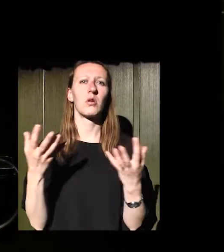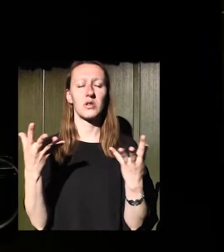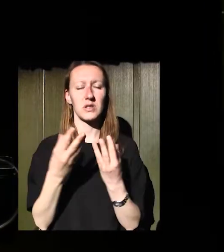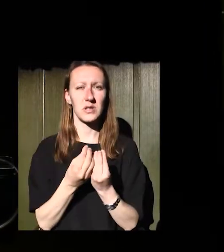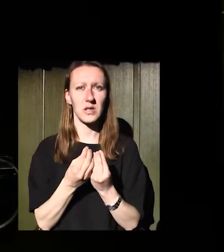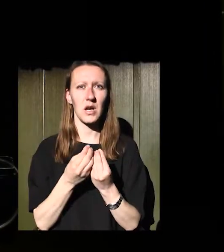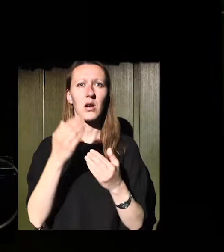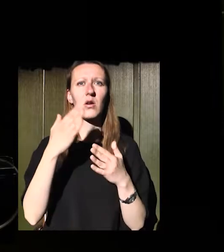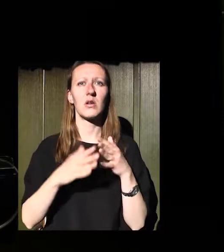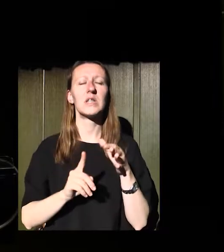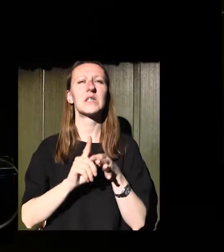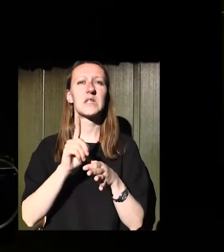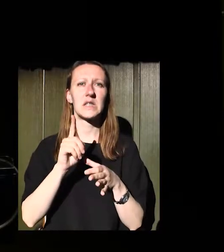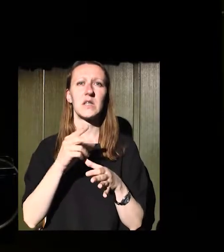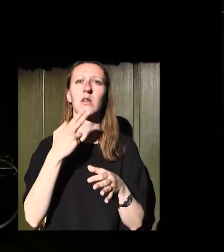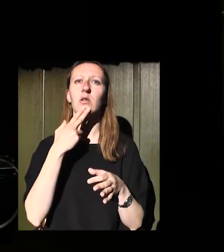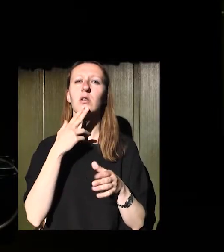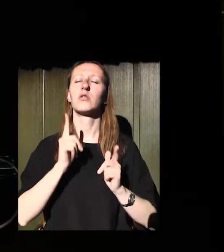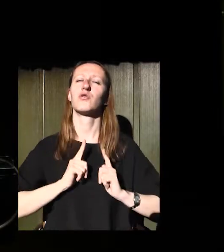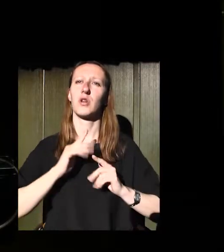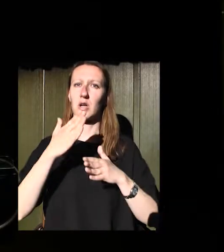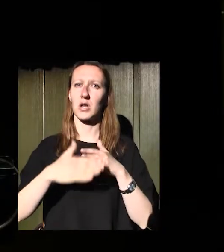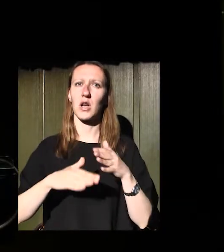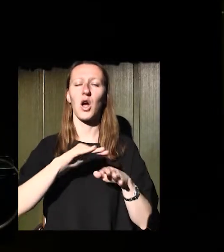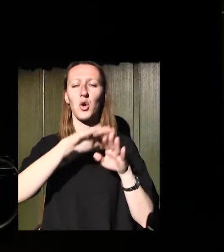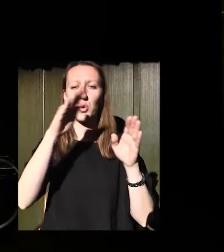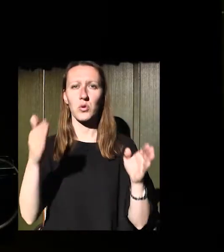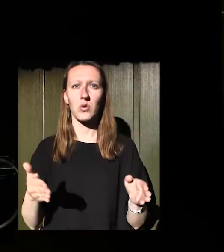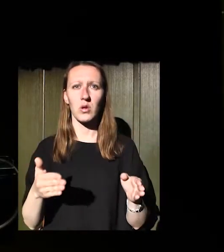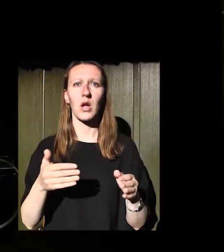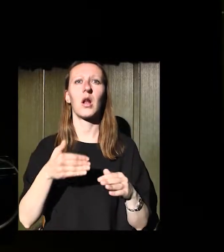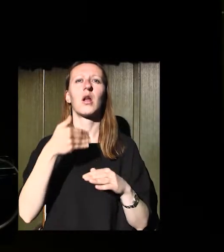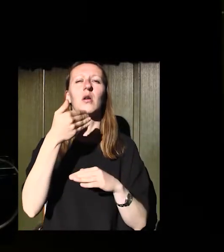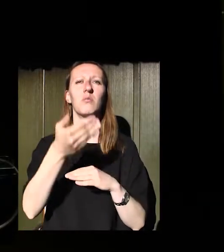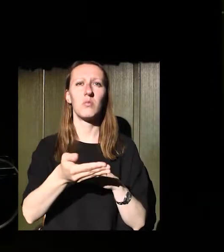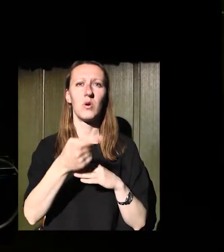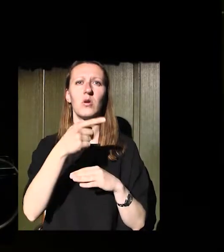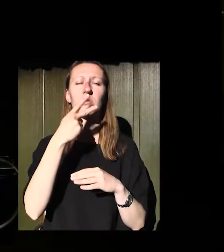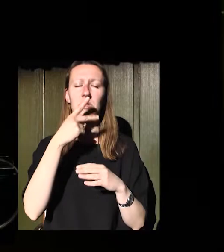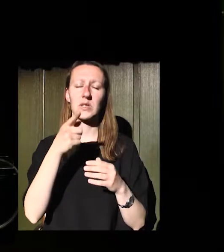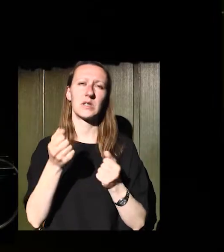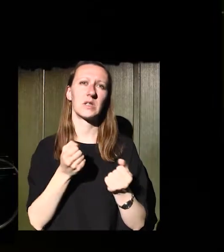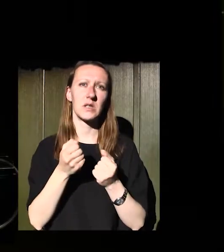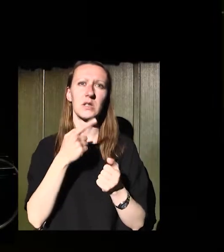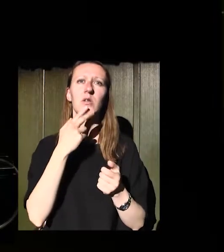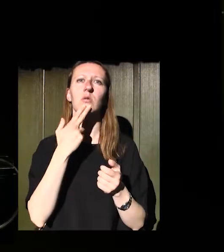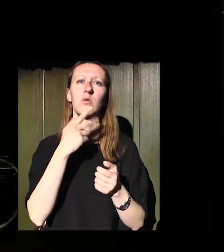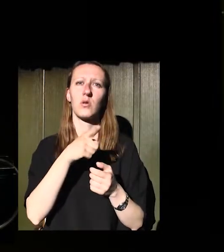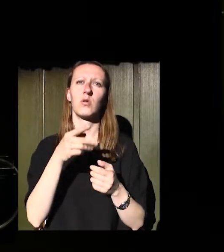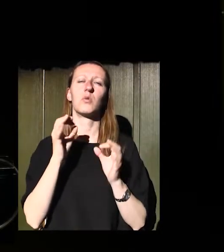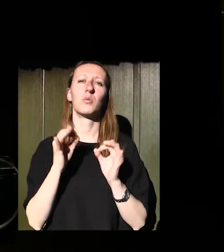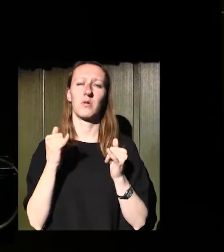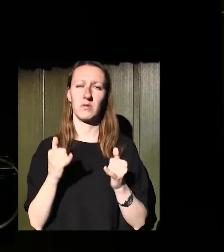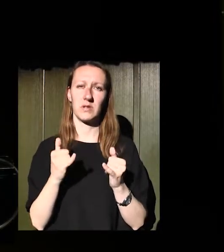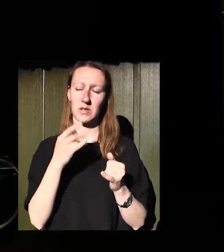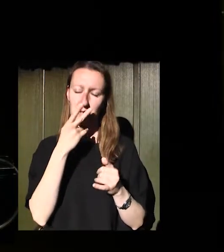doprinosi zajedničkom konačnom cilju koji nas čeka na kraju tunela postindustrijske tranzicije u kojim